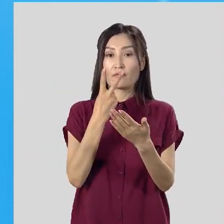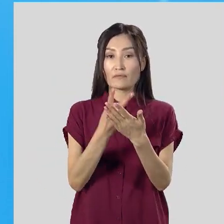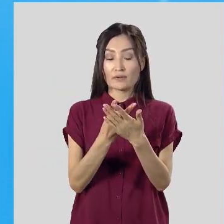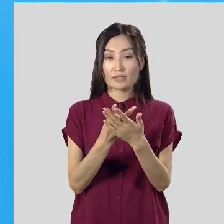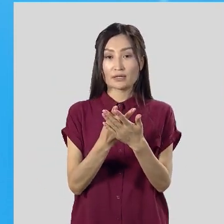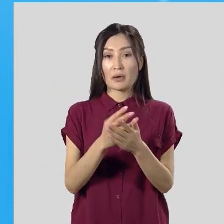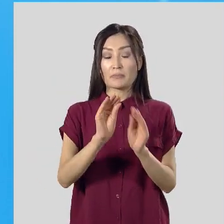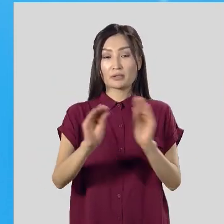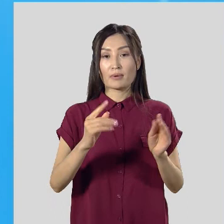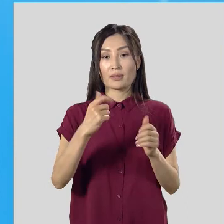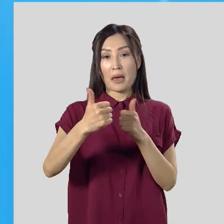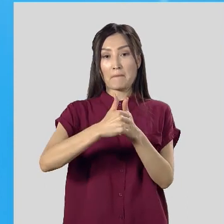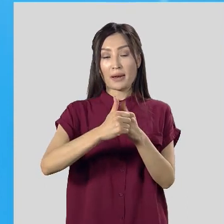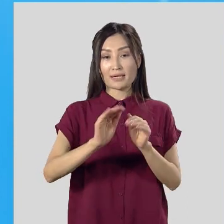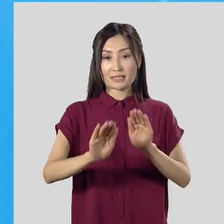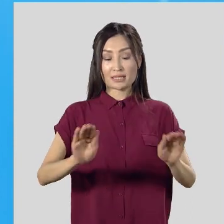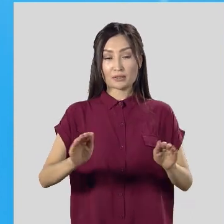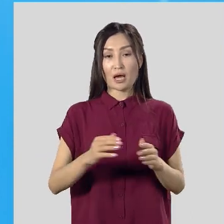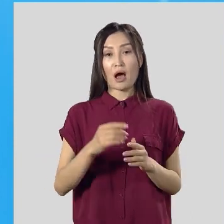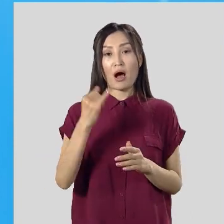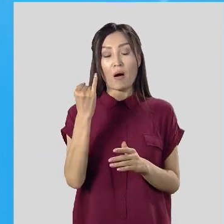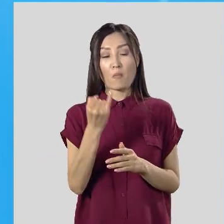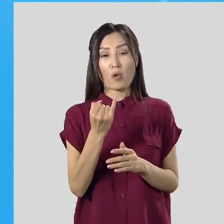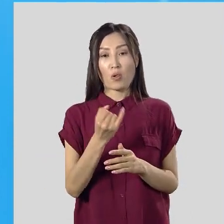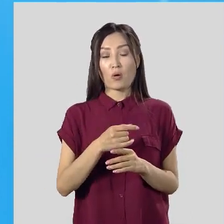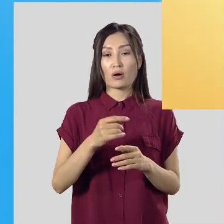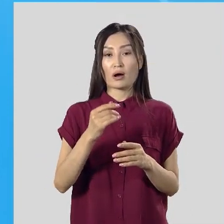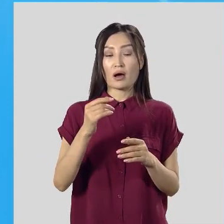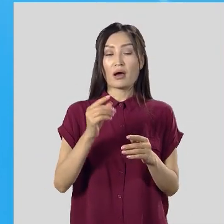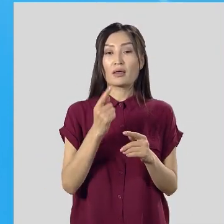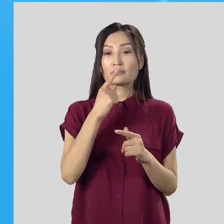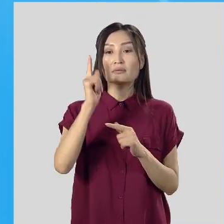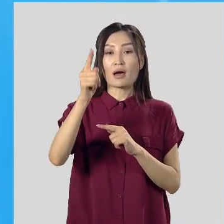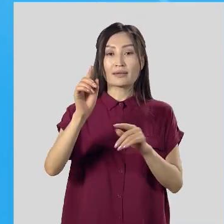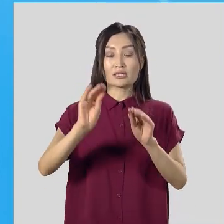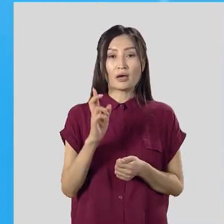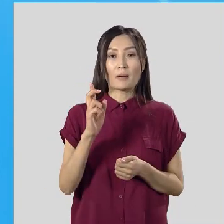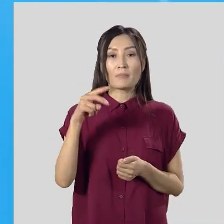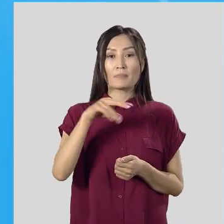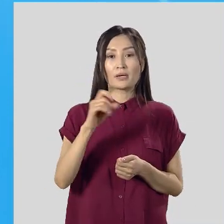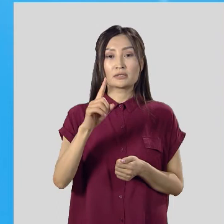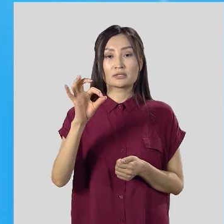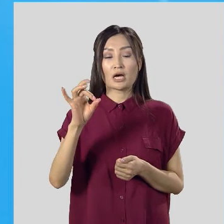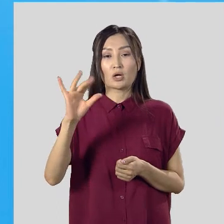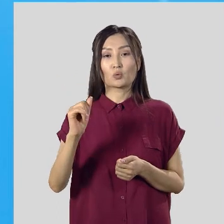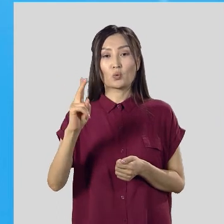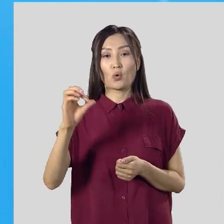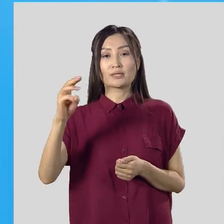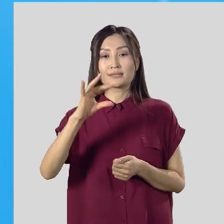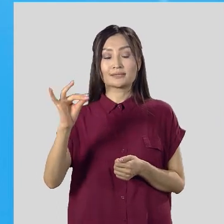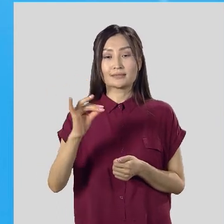которые расположены близко, а плохо – предметы, находящиеся вдали. При